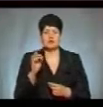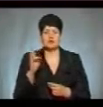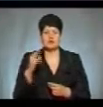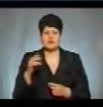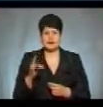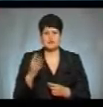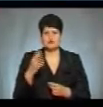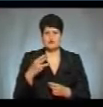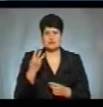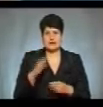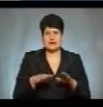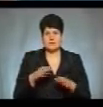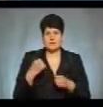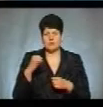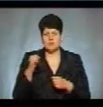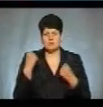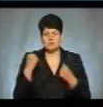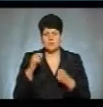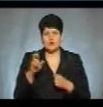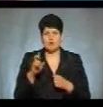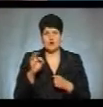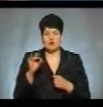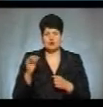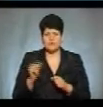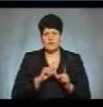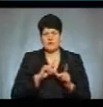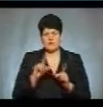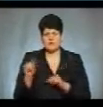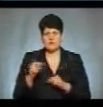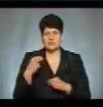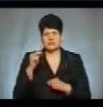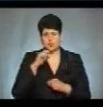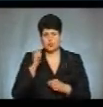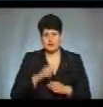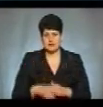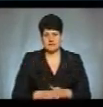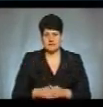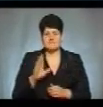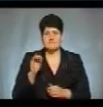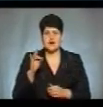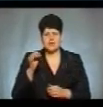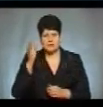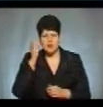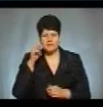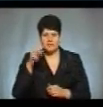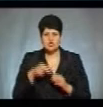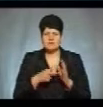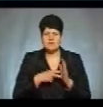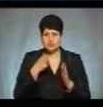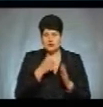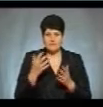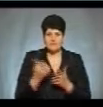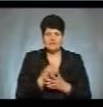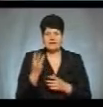категорії 43 кілограми перемогла спортсмена з Борщова і поїде на чемпіонат України. Вероніка пригадує, як у 2017-му